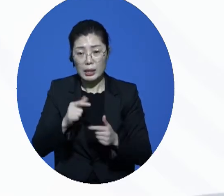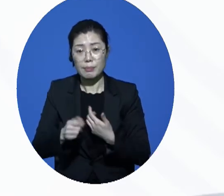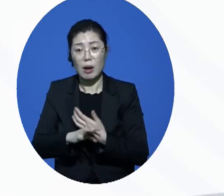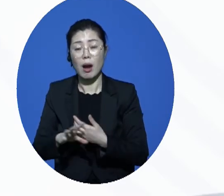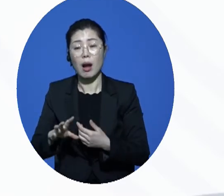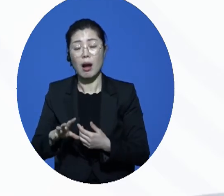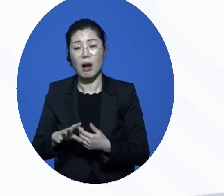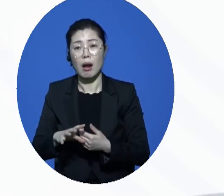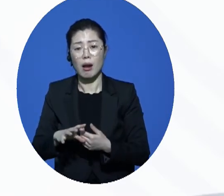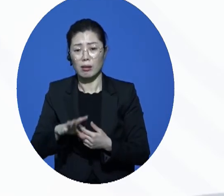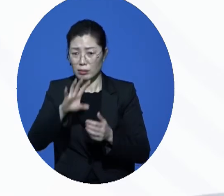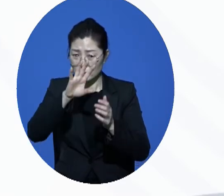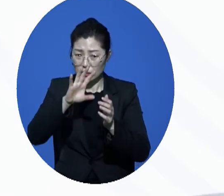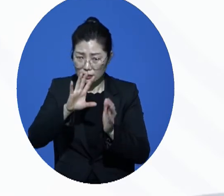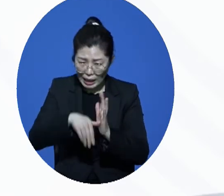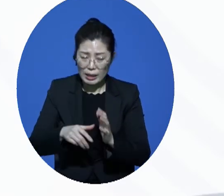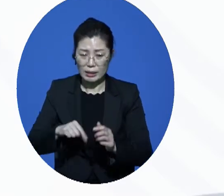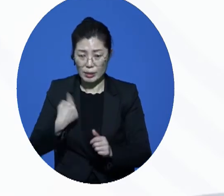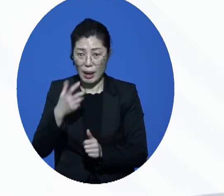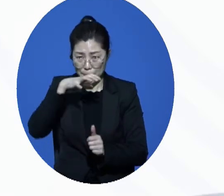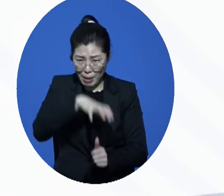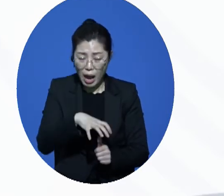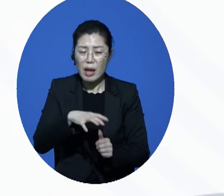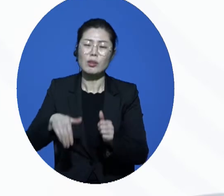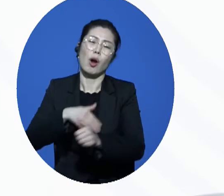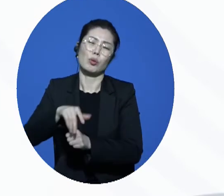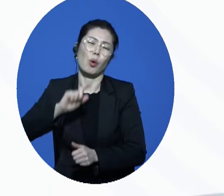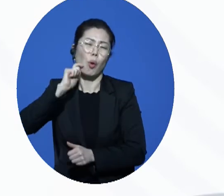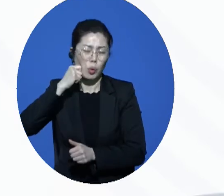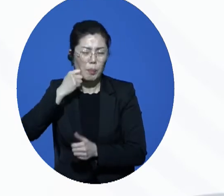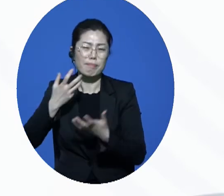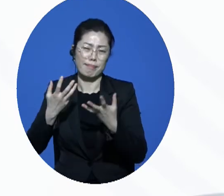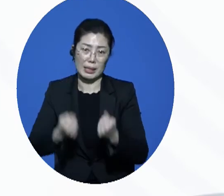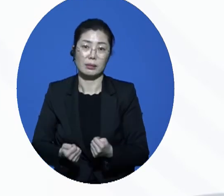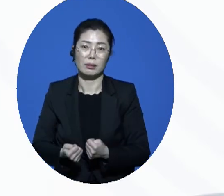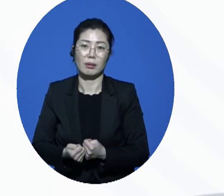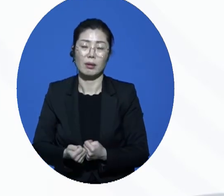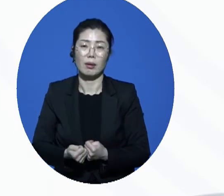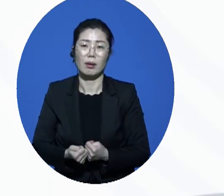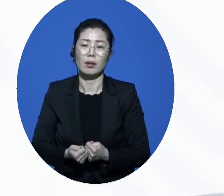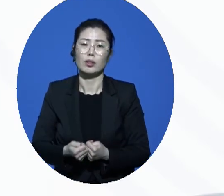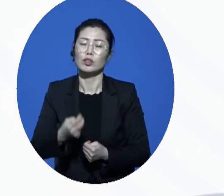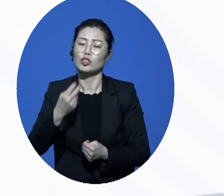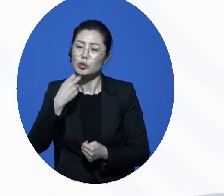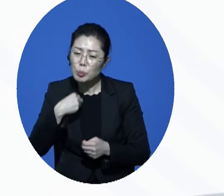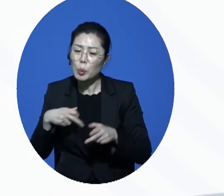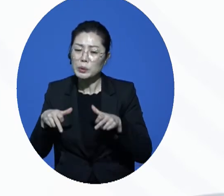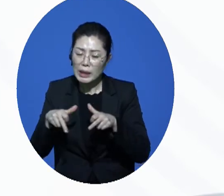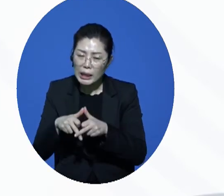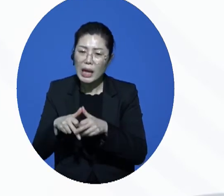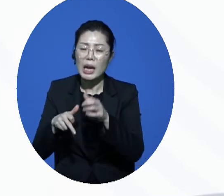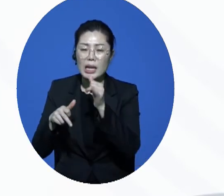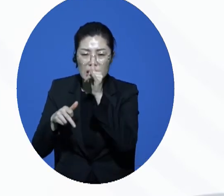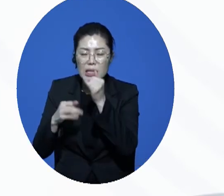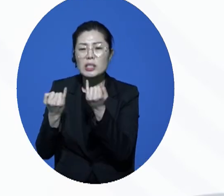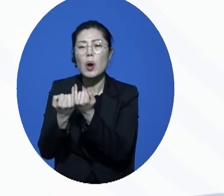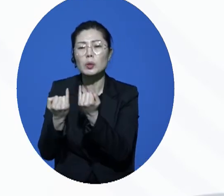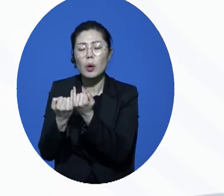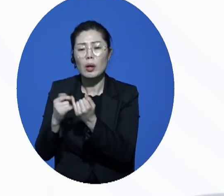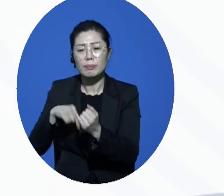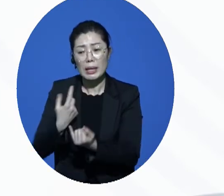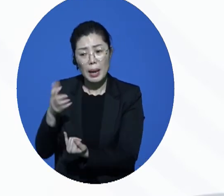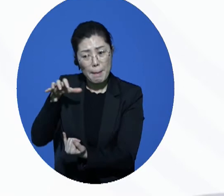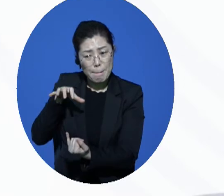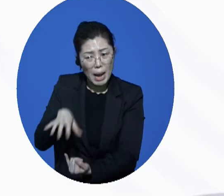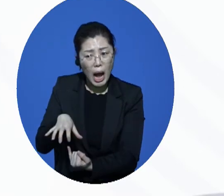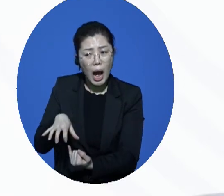상황에서 큰 어려움을 겪을 수밖에 없었고요. 첫 번째 사례자분은 중복 중증장애 여성으로 자가격리